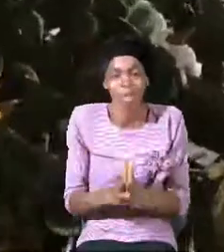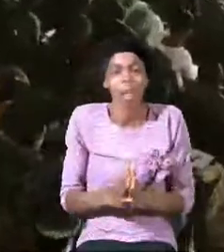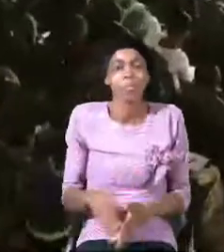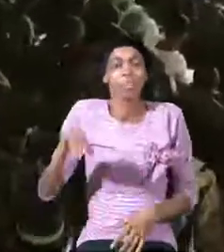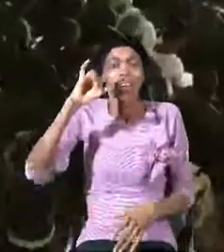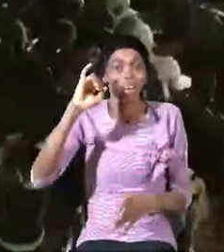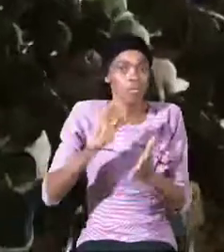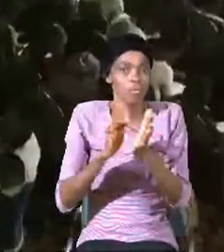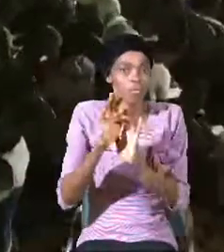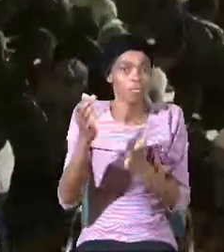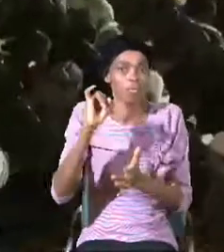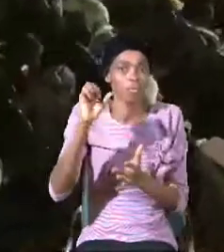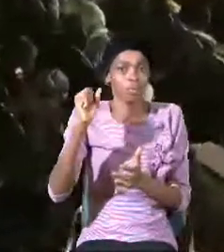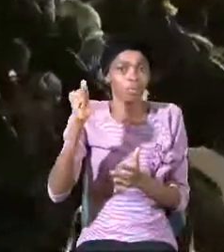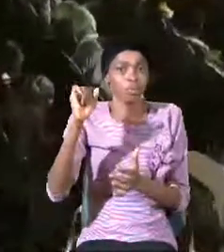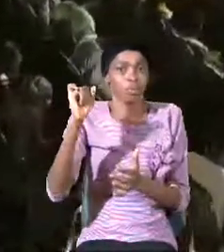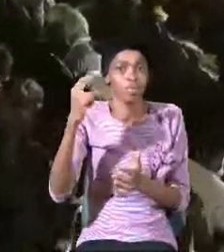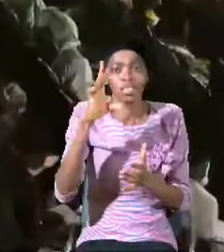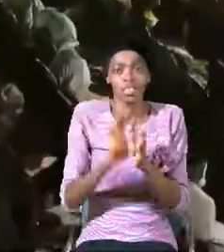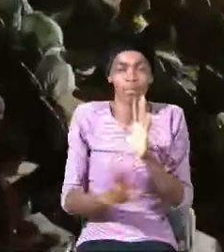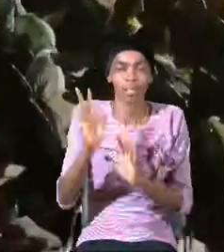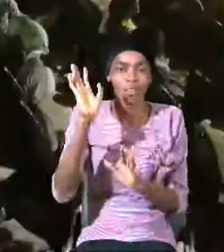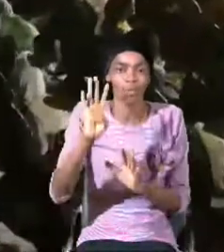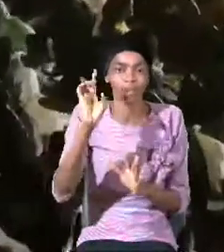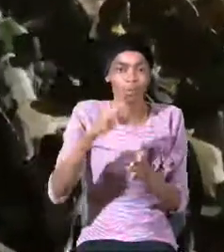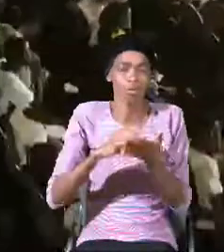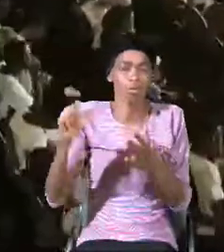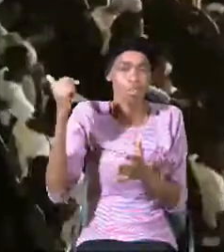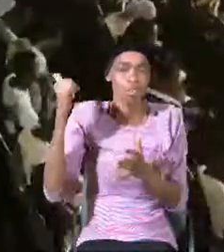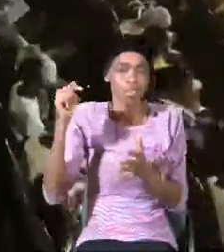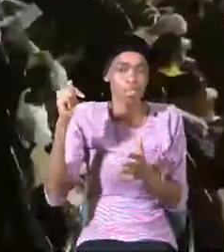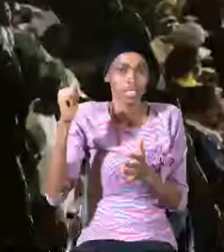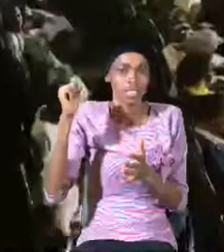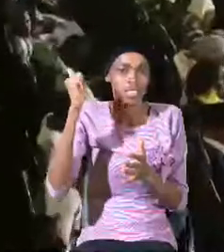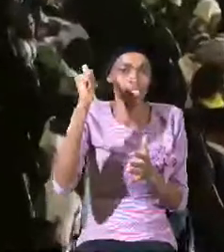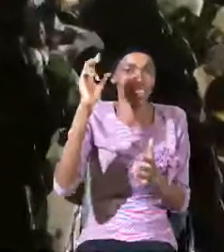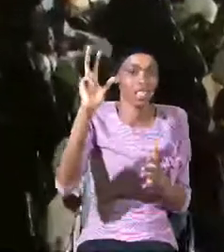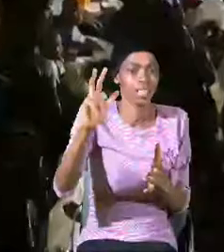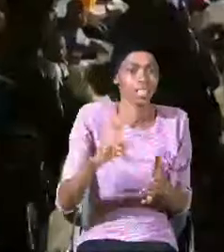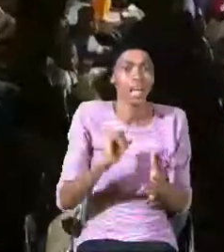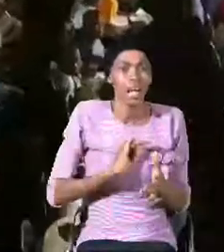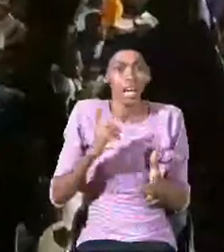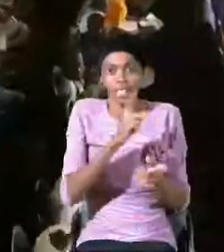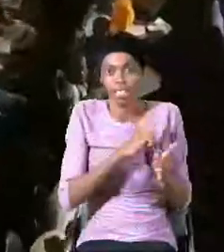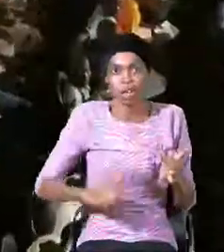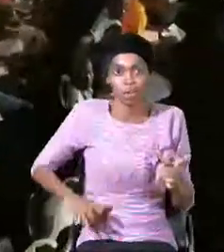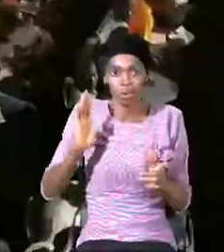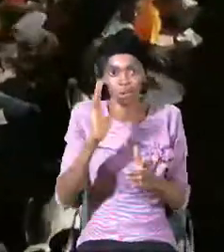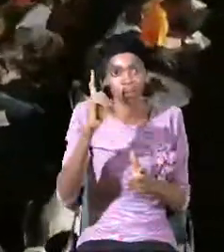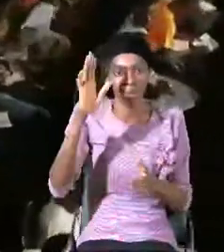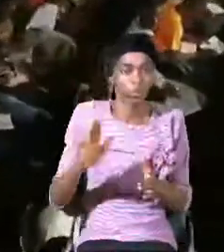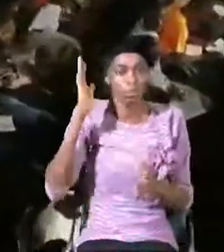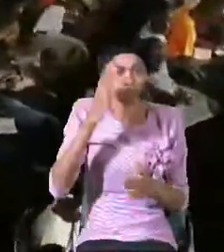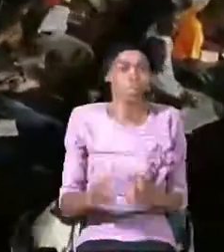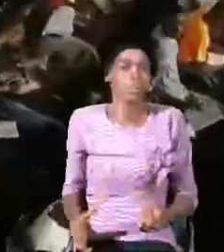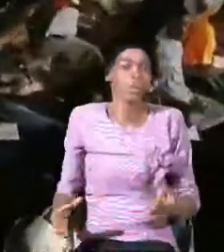Ésaïe 41, verset 13. Car je suis l'Éternel ton Dieu qui fortifie ta droite.